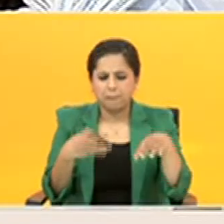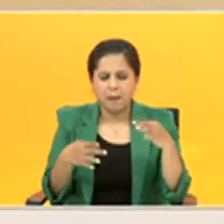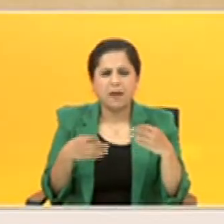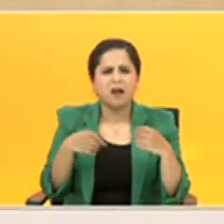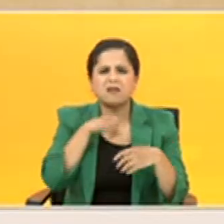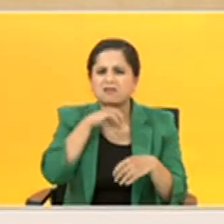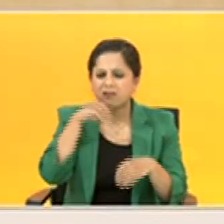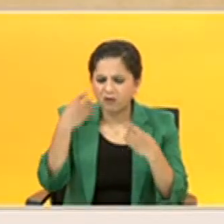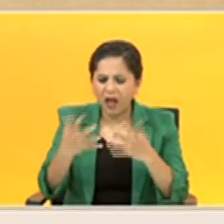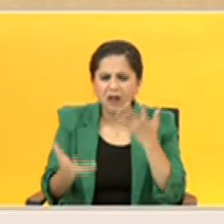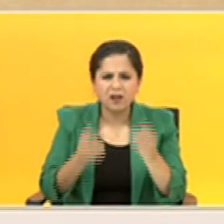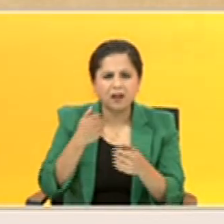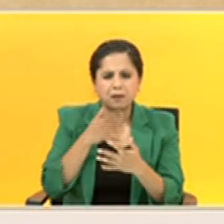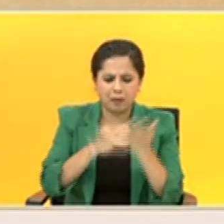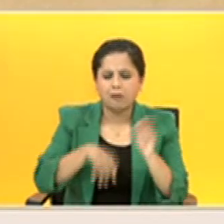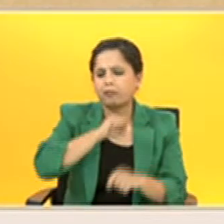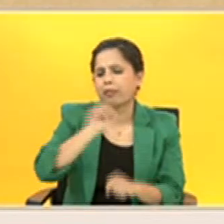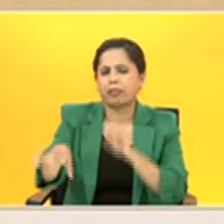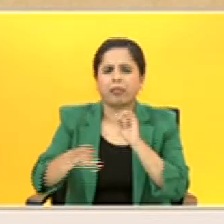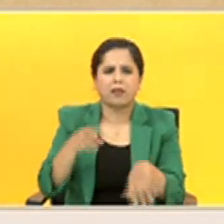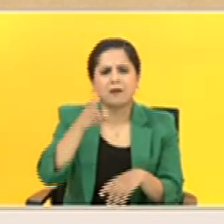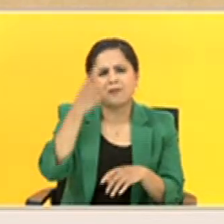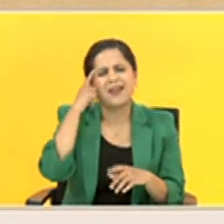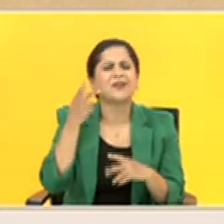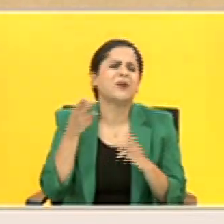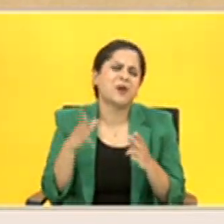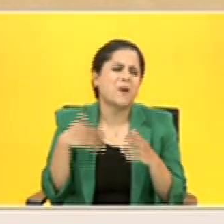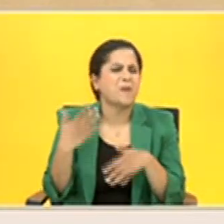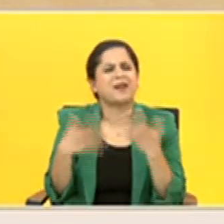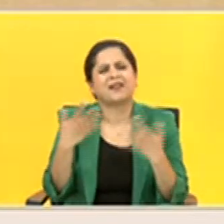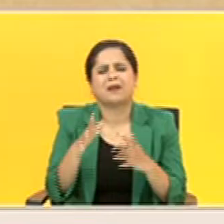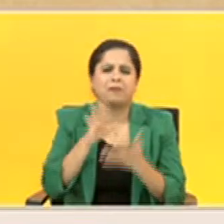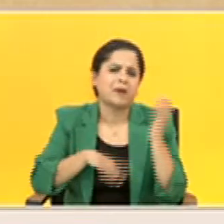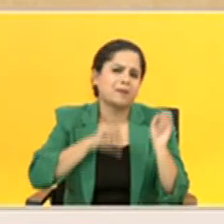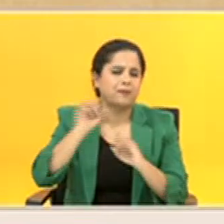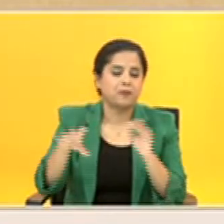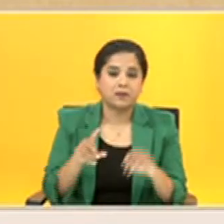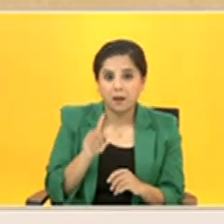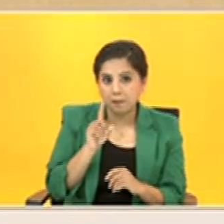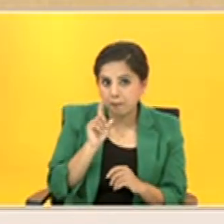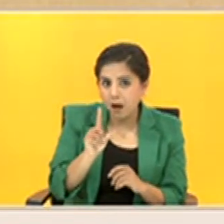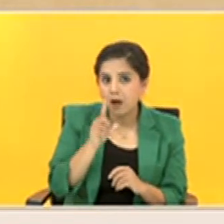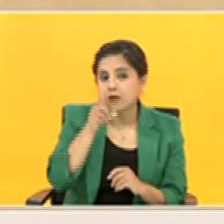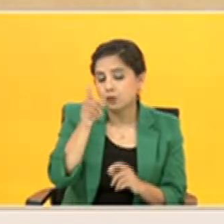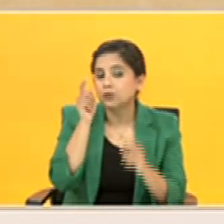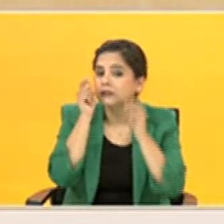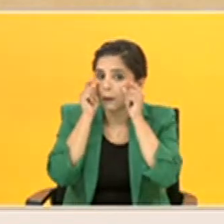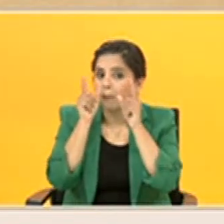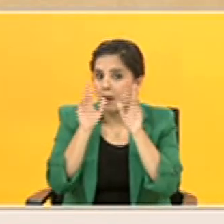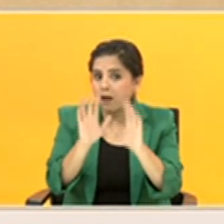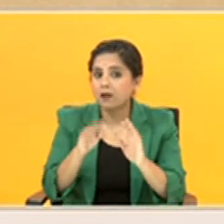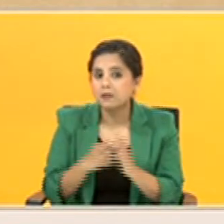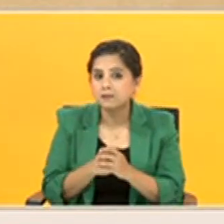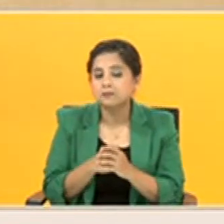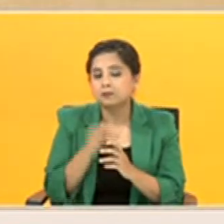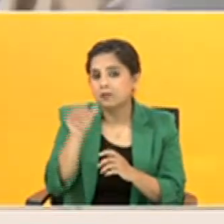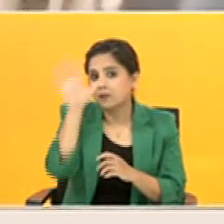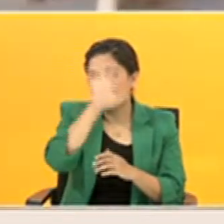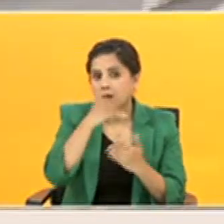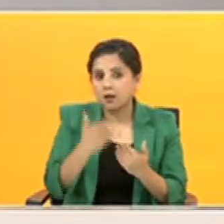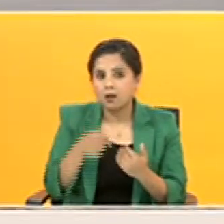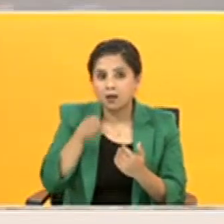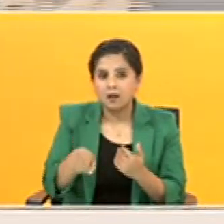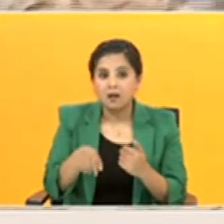है। शायद हम इसे सामान्य मानते हैं, लेकिन आपको जानकर हैरानी होगी, देश के